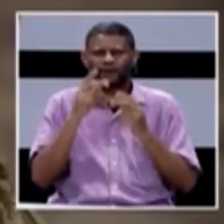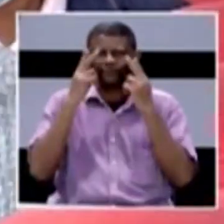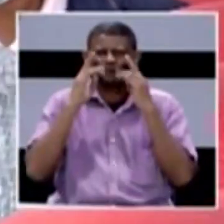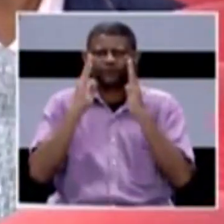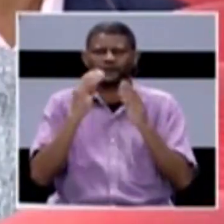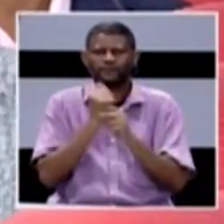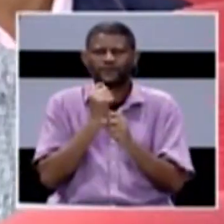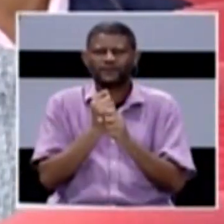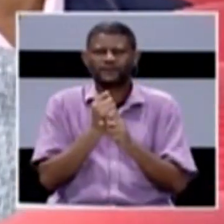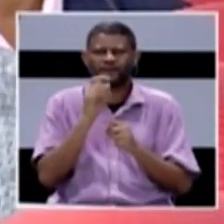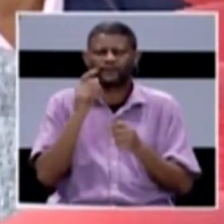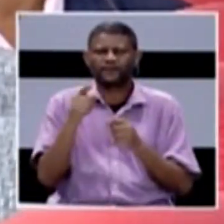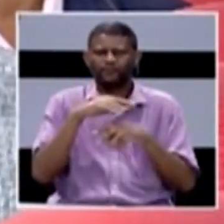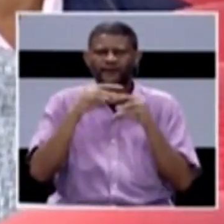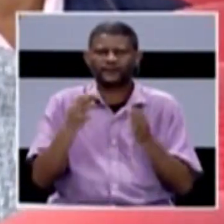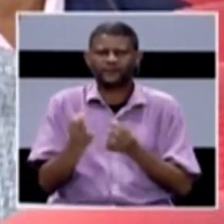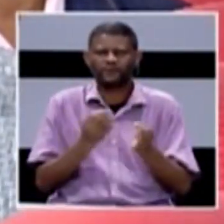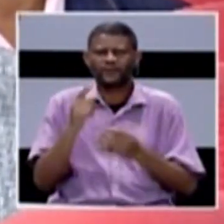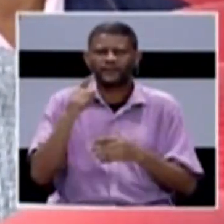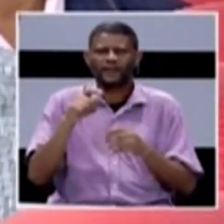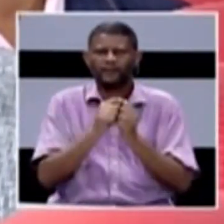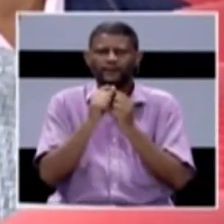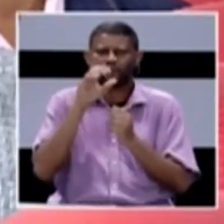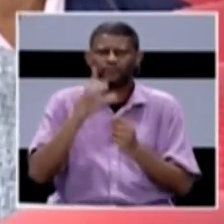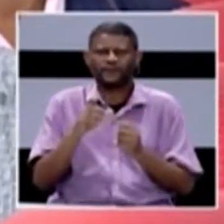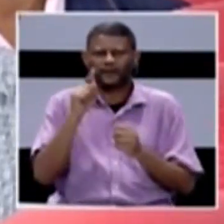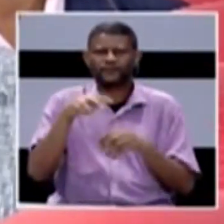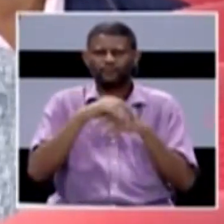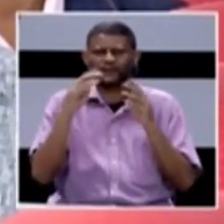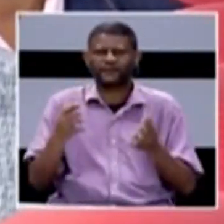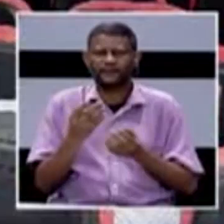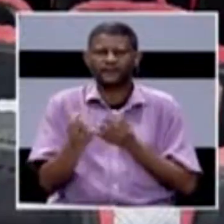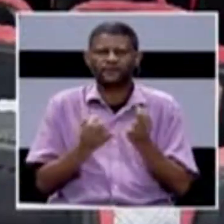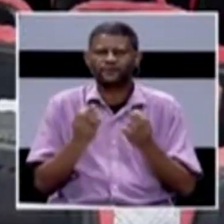ተገሊጹ እዩ። እቲ ሓበራዊ ኮሚቴ ትኩረት ገይሩ ከም ዝሰርሕ ኣብቲ መድረኽ ተሓቢሩ